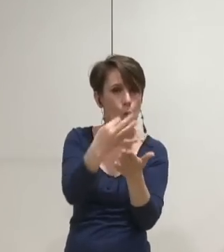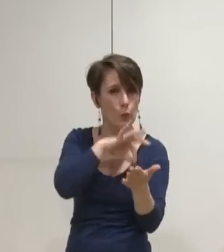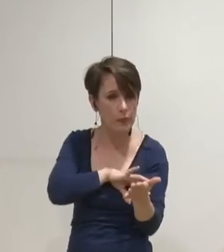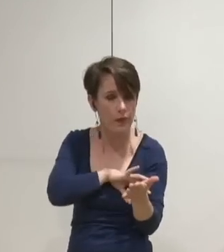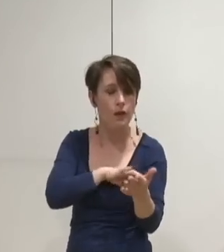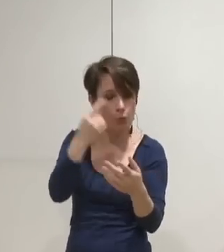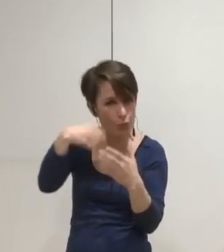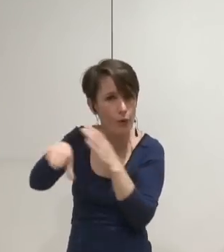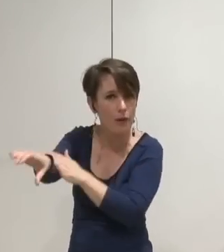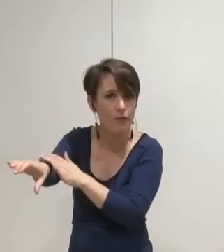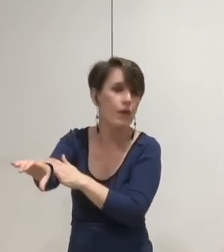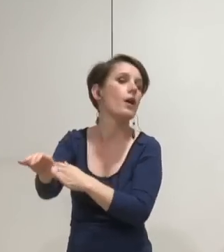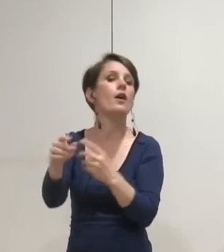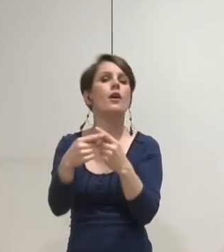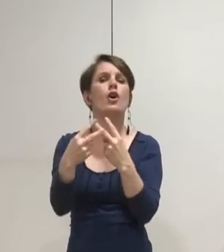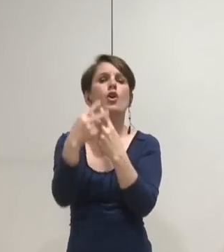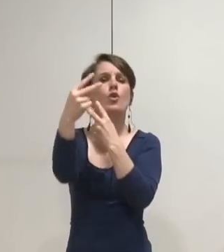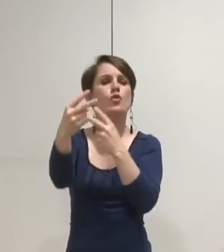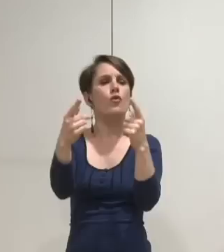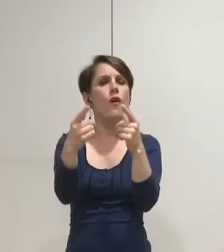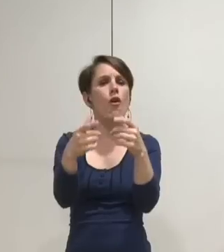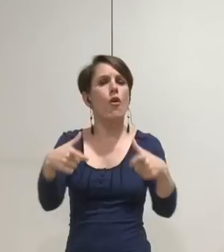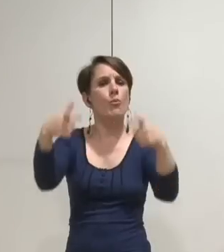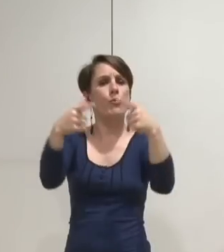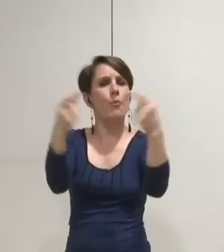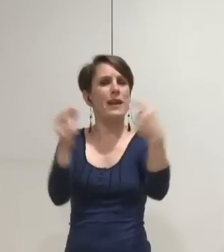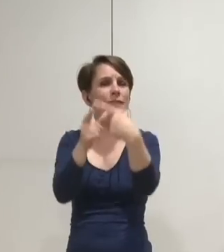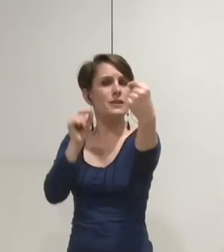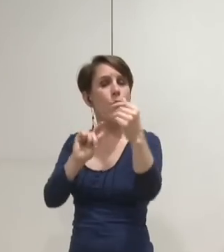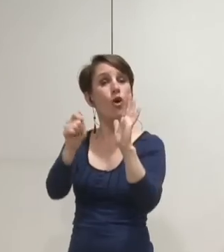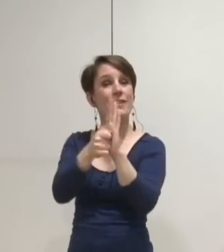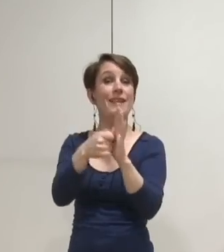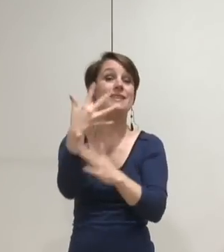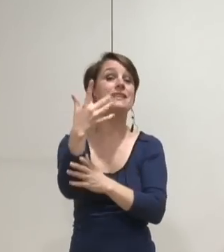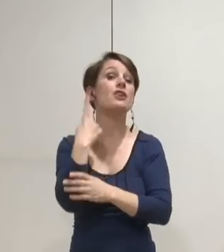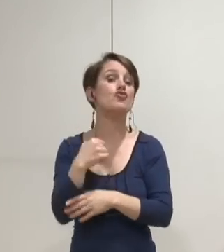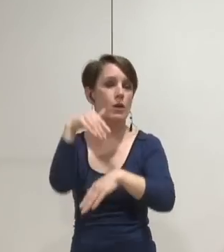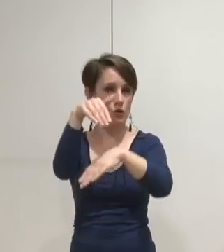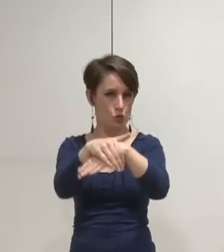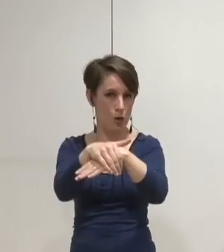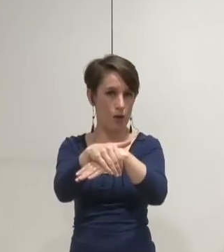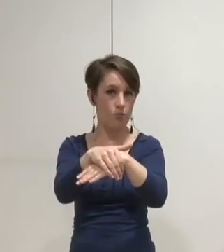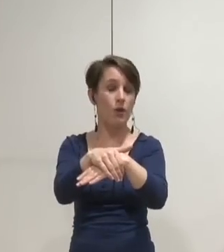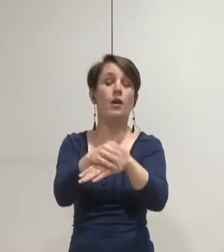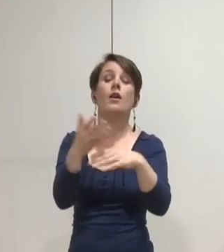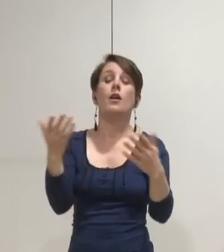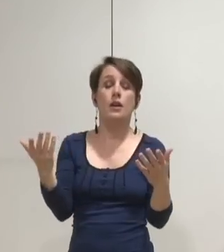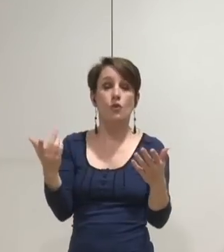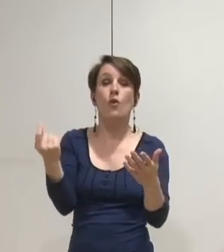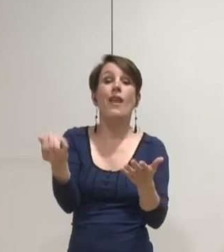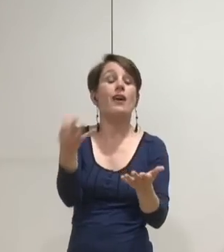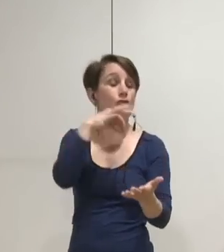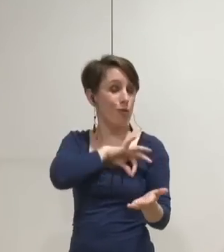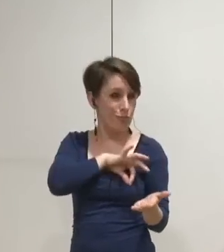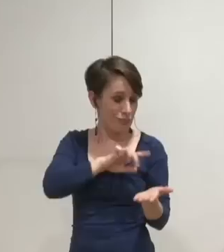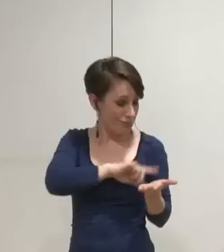actuellement devant le Palais des Sports le 5 juin au soir et que dans le cadre des des subventions des demandes de subvention que nous allons recevoir il va